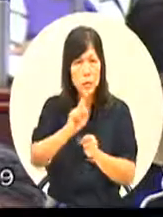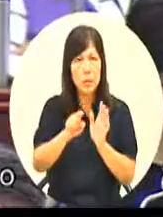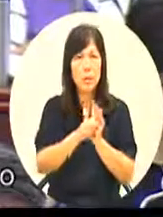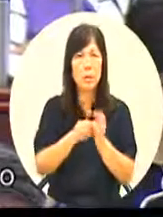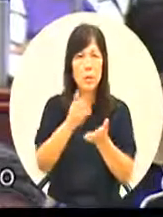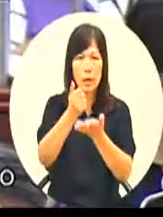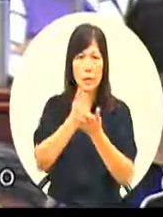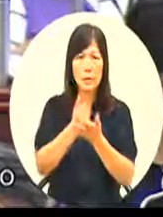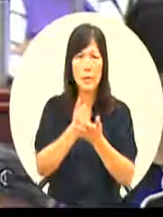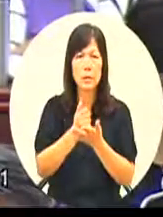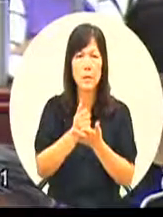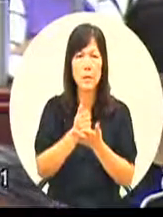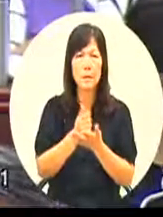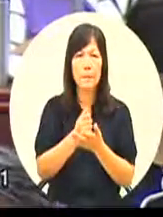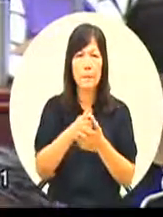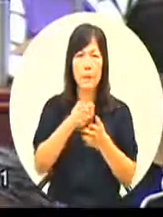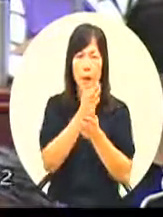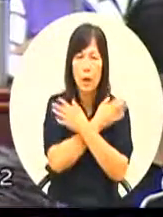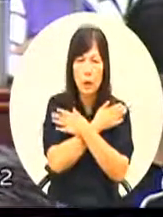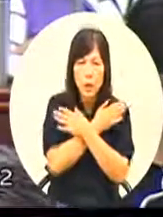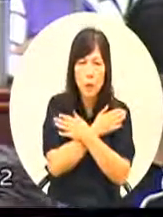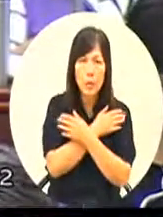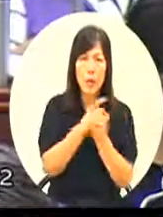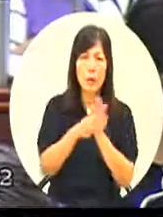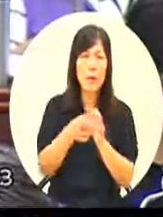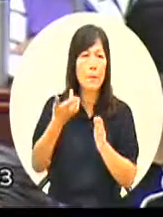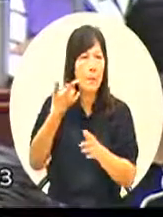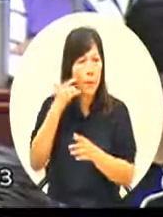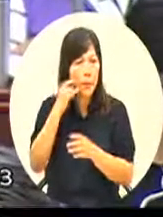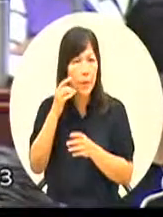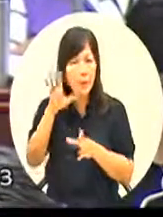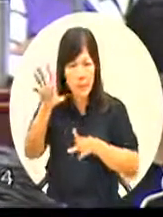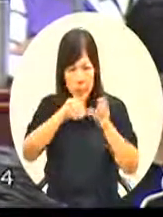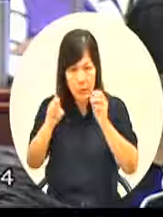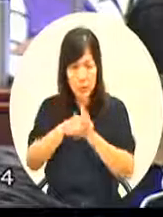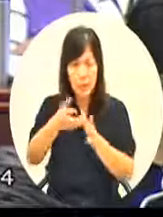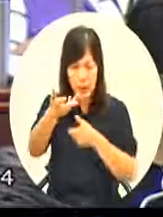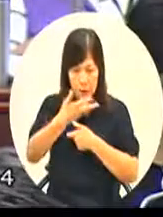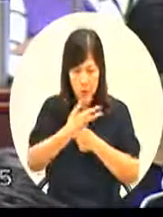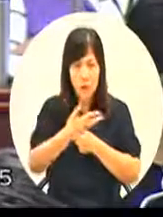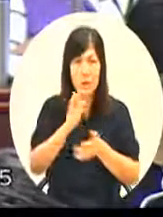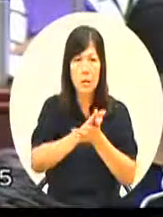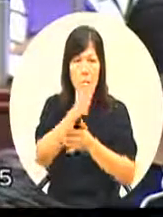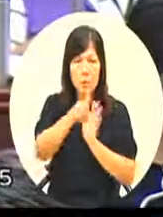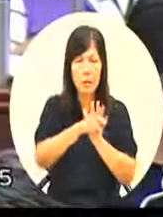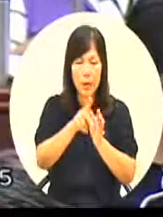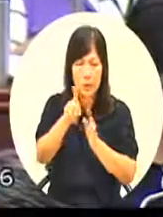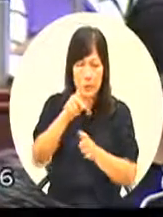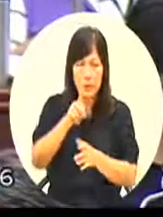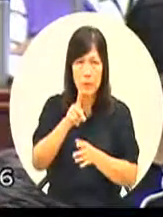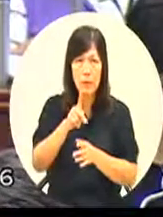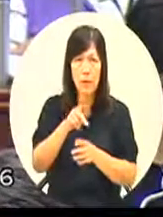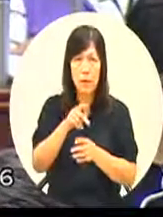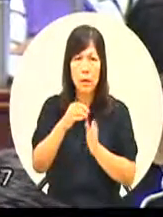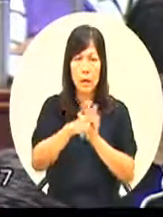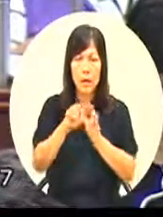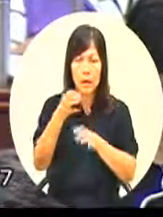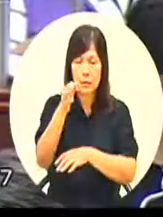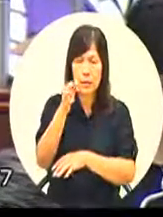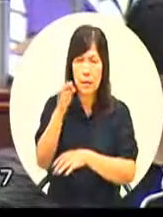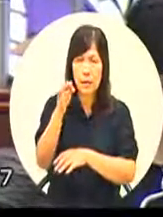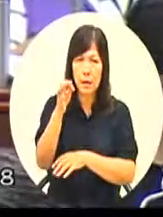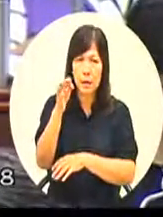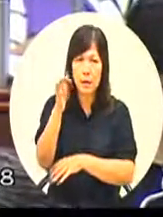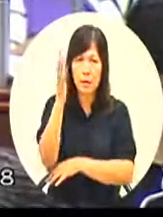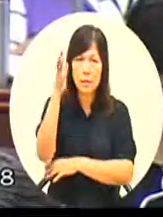请幼儿园就是把家长的资料送进来，然后我们就是透过财税中心那边去